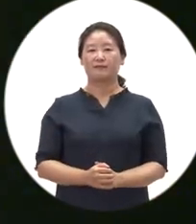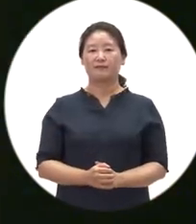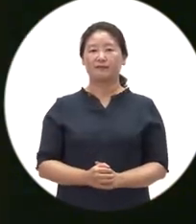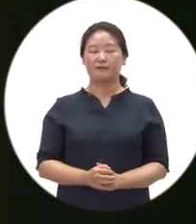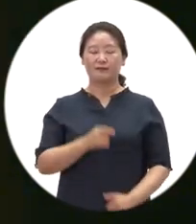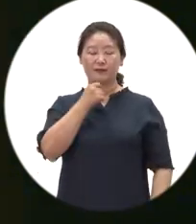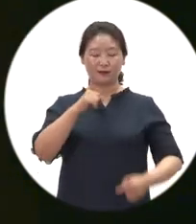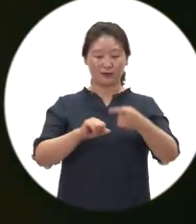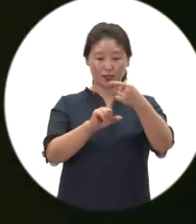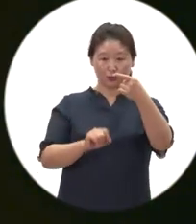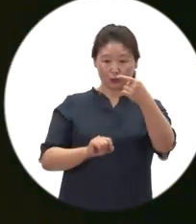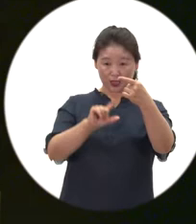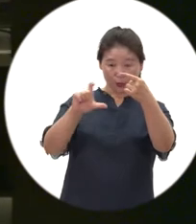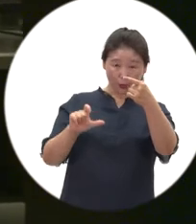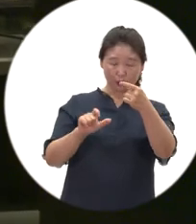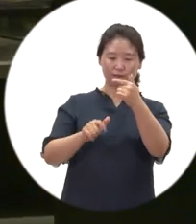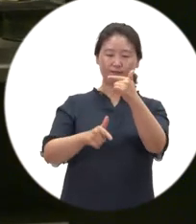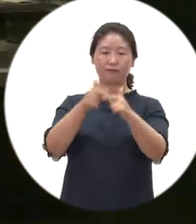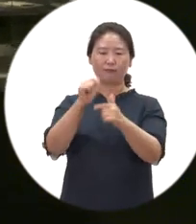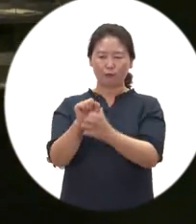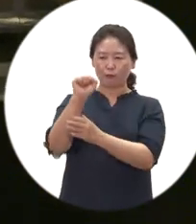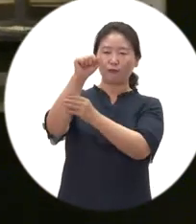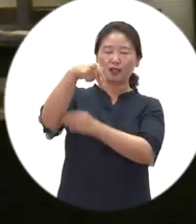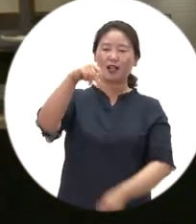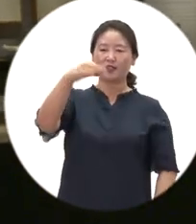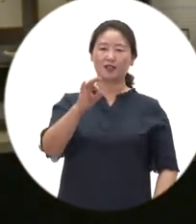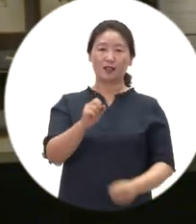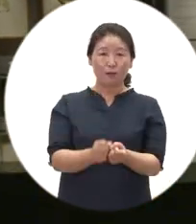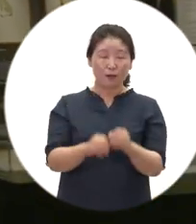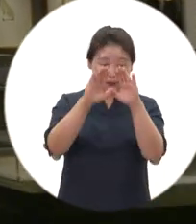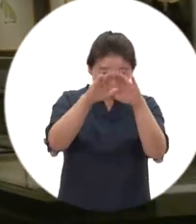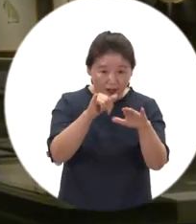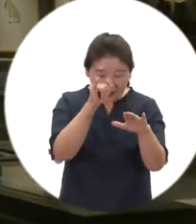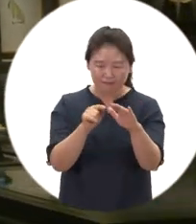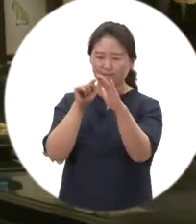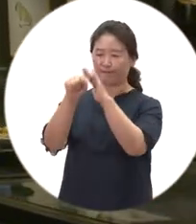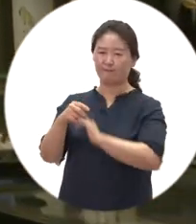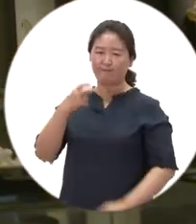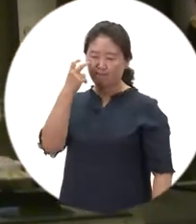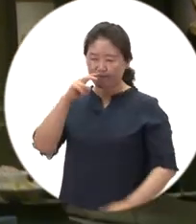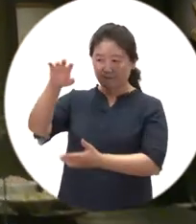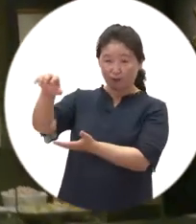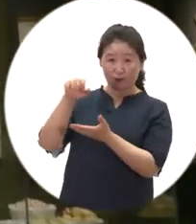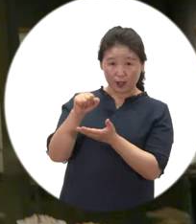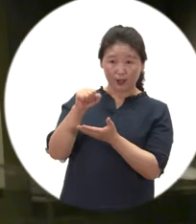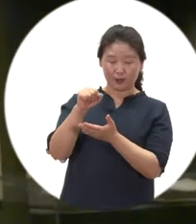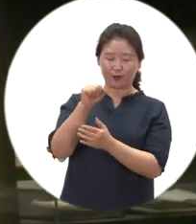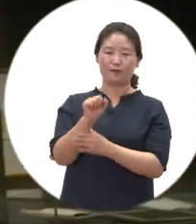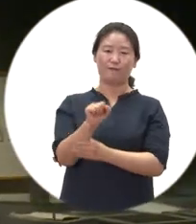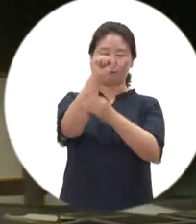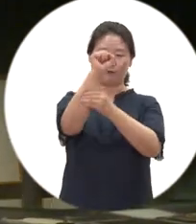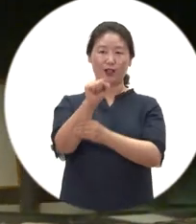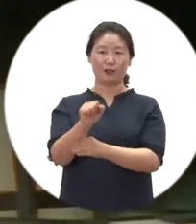정월 대보름에는 여러 지역에서 장승제를 지내기도 하는데요. 민속박물관에서 현지 조사를 하면서 수집한 장승과